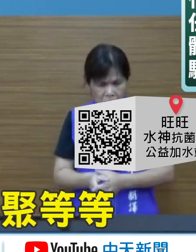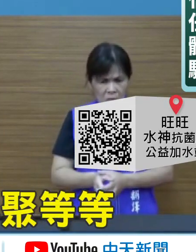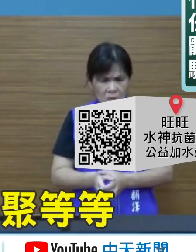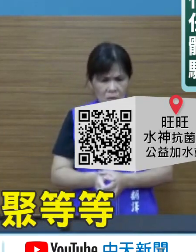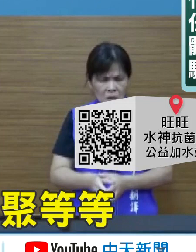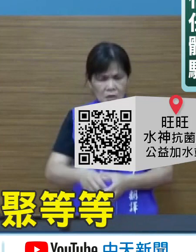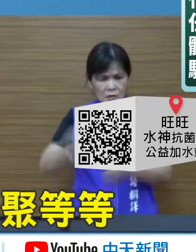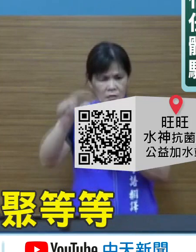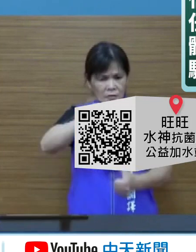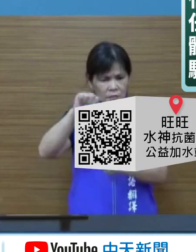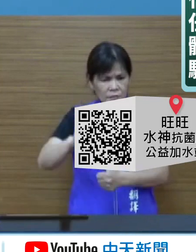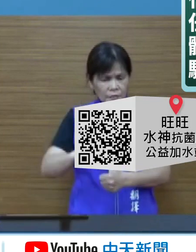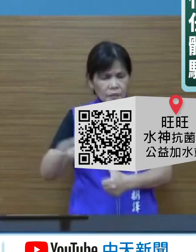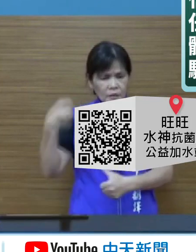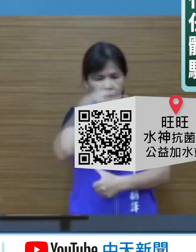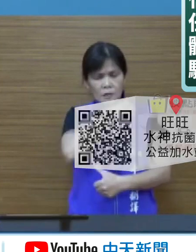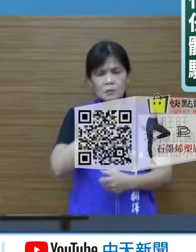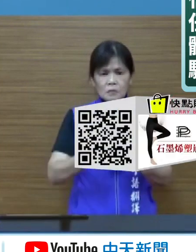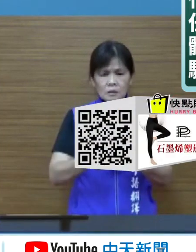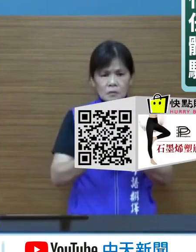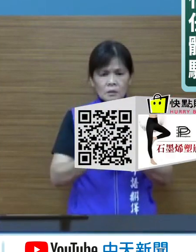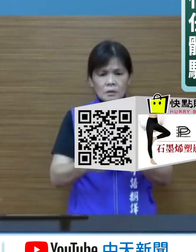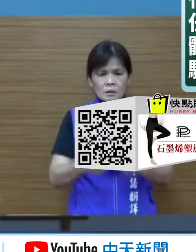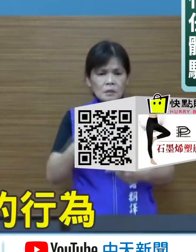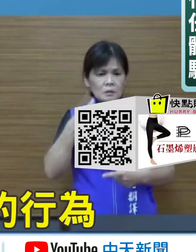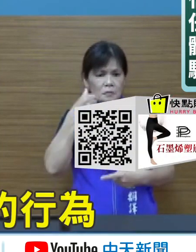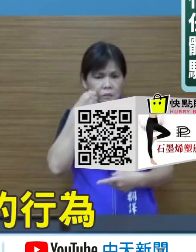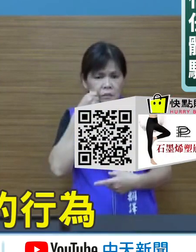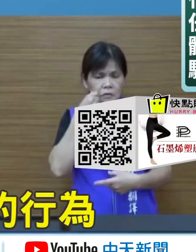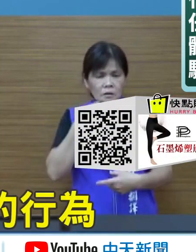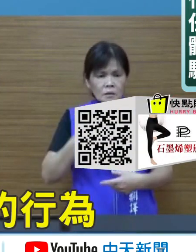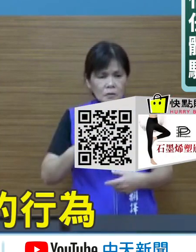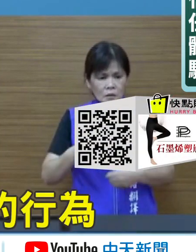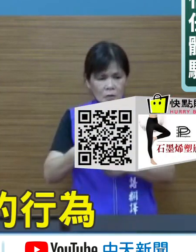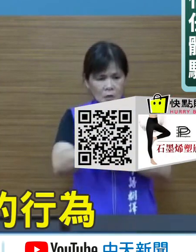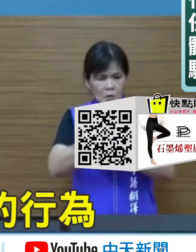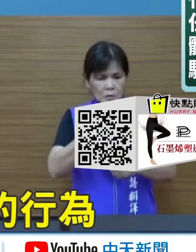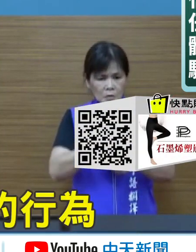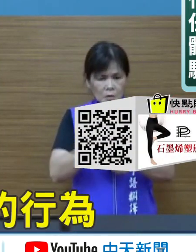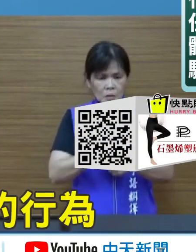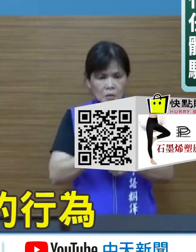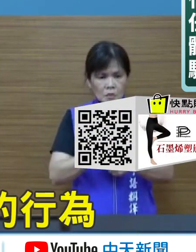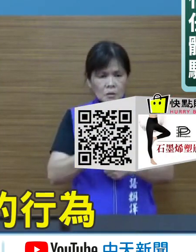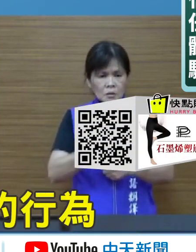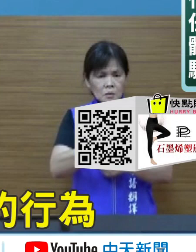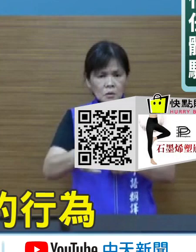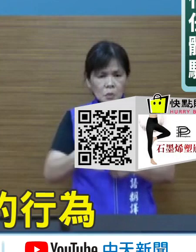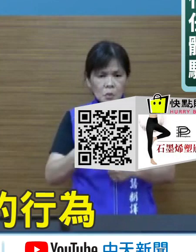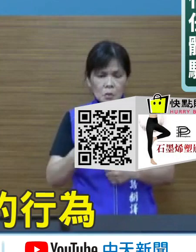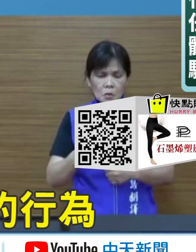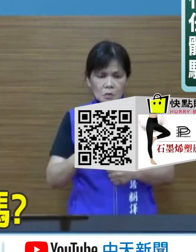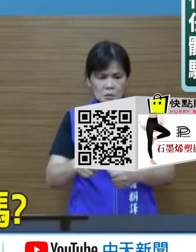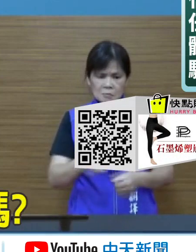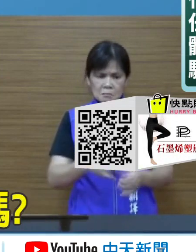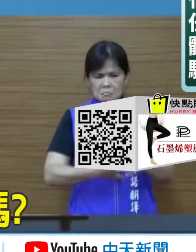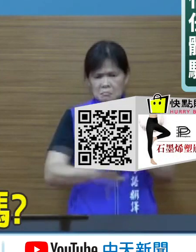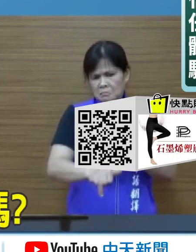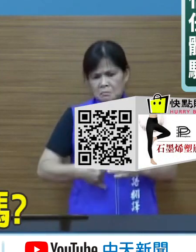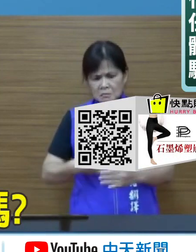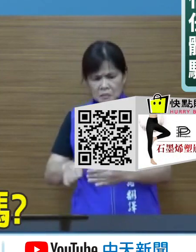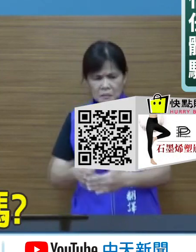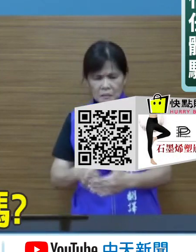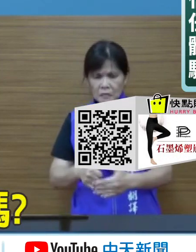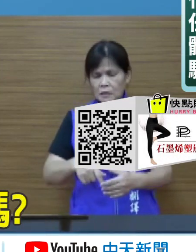等就要罚台湾的人。难道外籍人士有不当的行为，我们也不能规